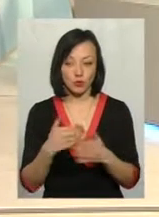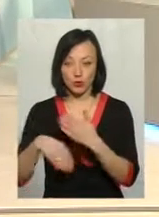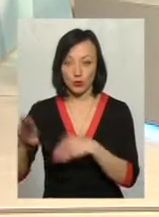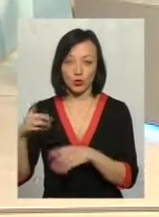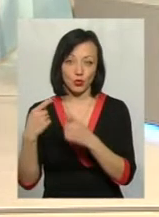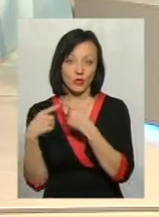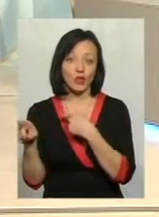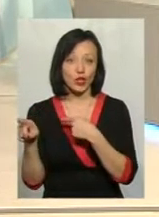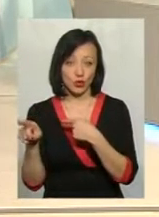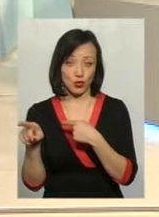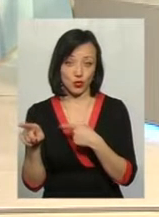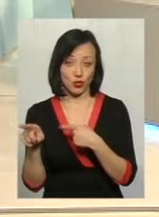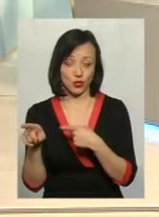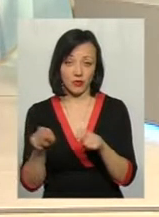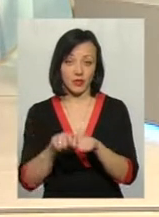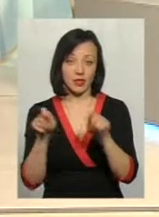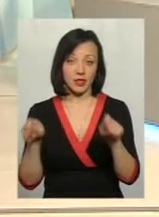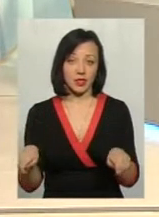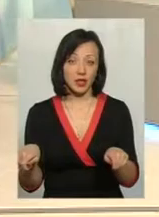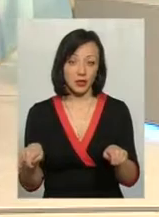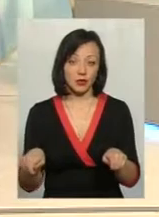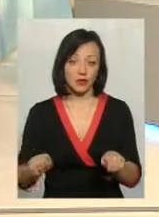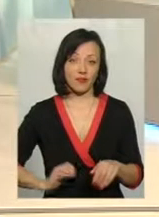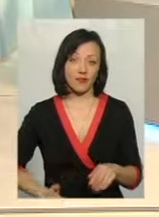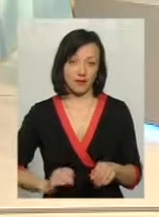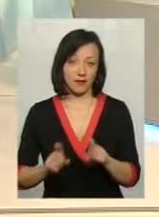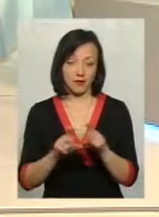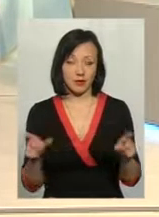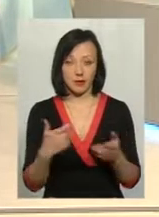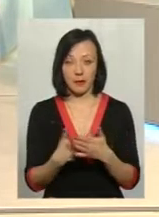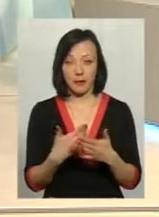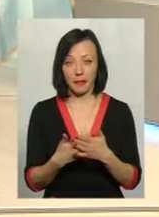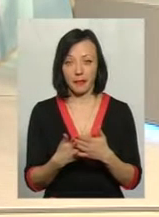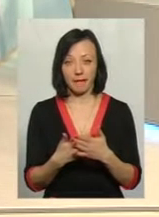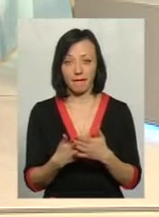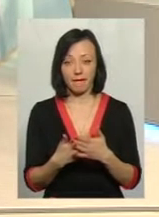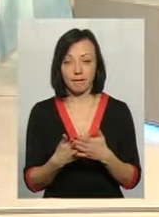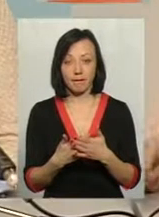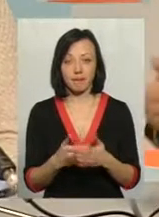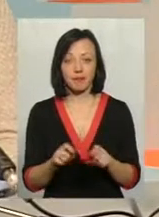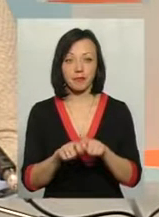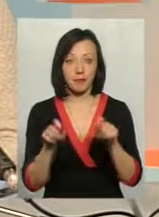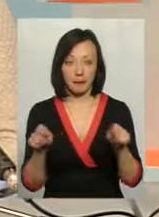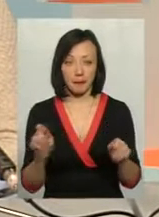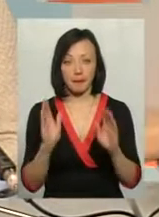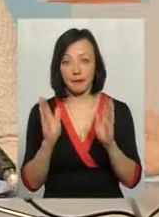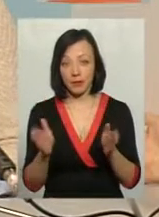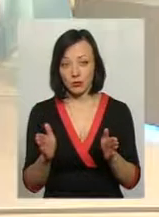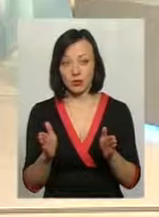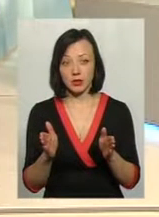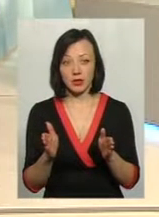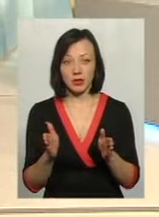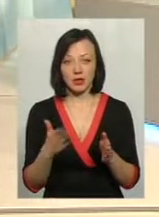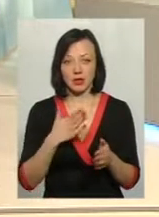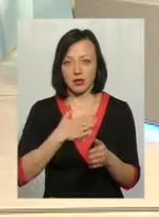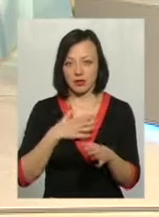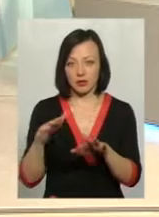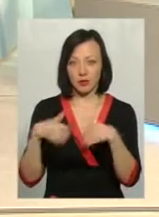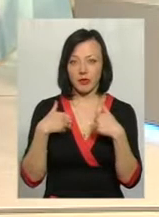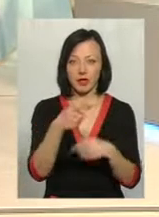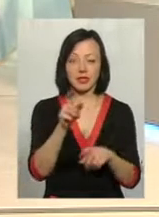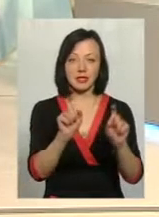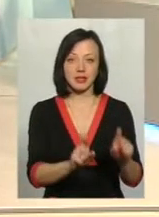у відкрию собі фізичну особу підприємця, тому що, власне, відкриття ФОП заберу буде зараз пацієнтів, і заберу їх собі, а ти собі